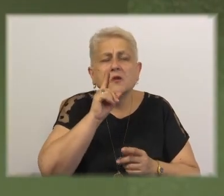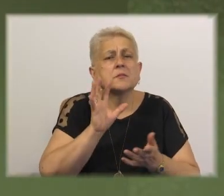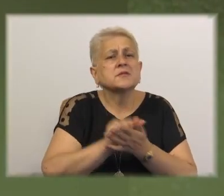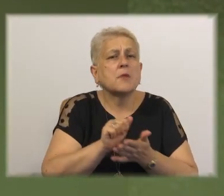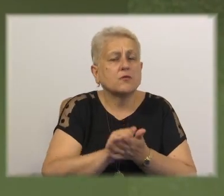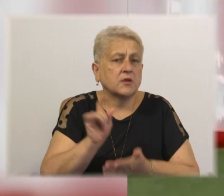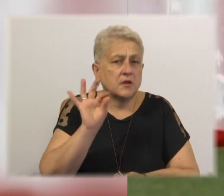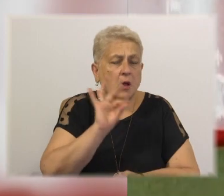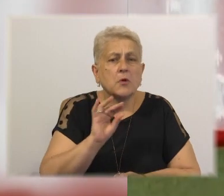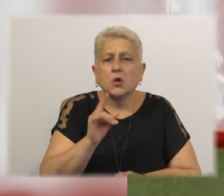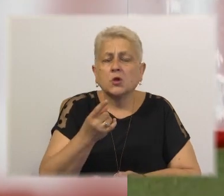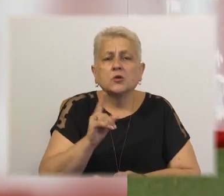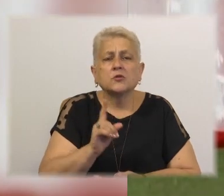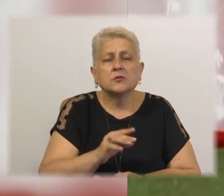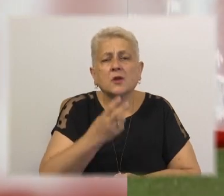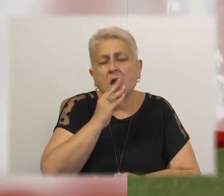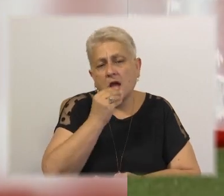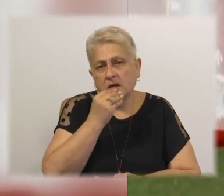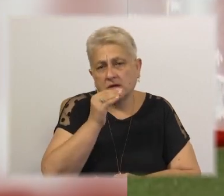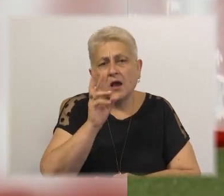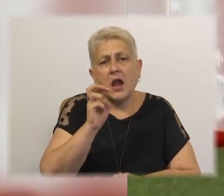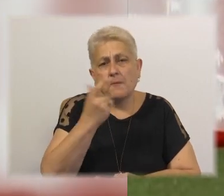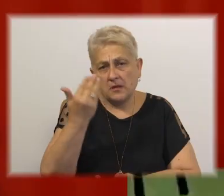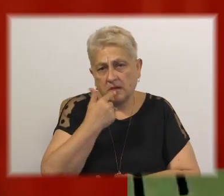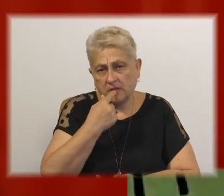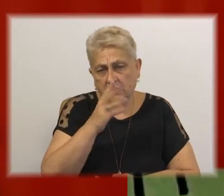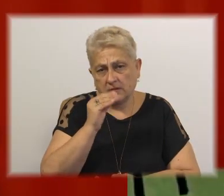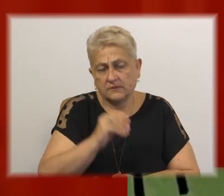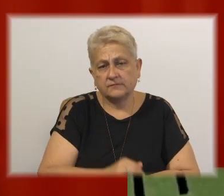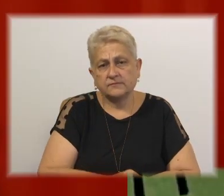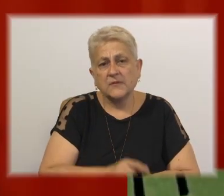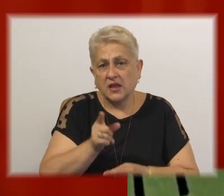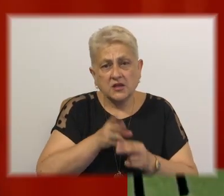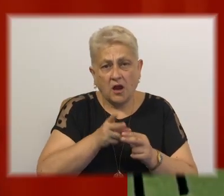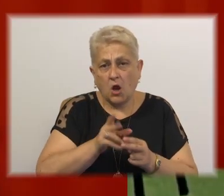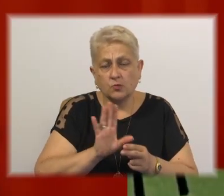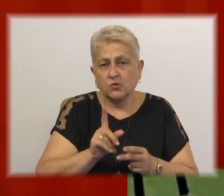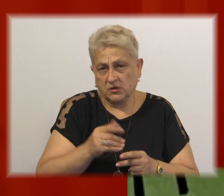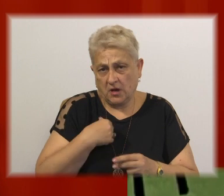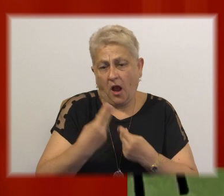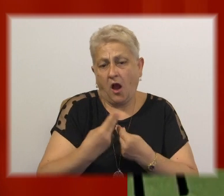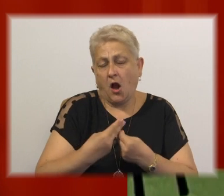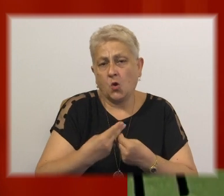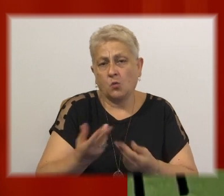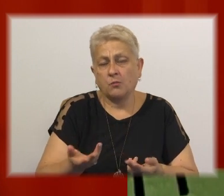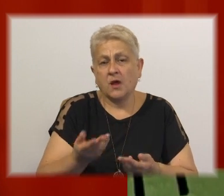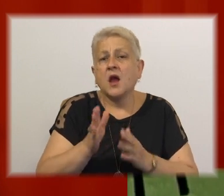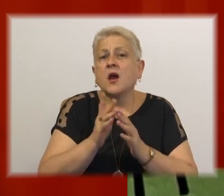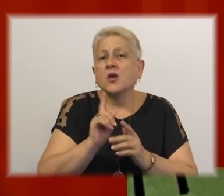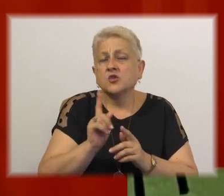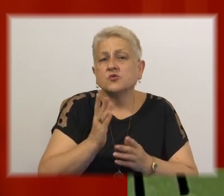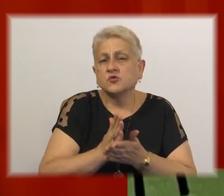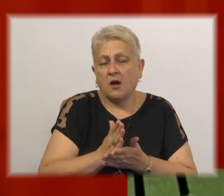են դարձել։ Ինչային են, մին կատուն մեզ խնգարում չի։ Քես խնգարում չի, բայց ինձ է խնգարում։ Կլխեց